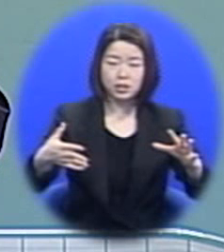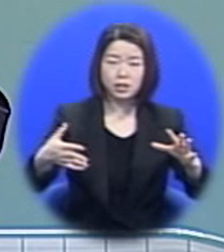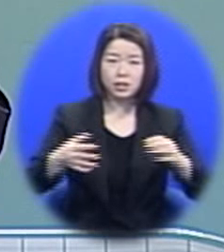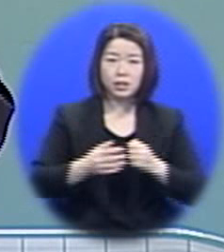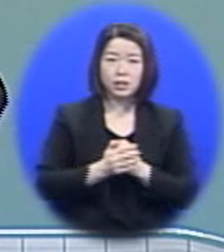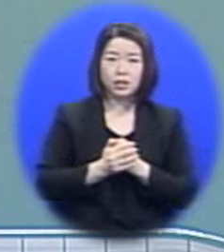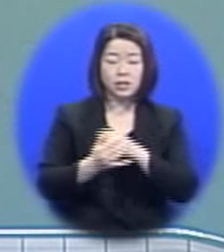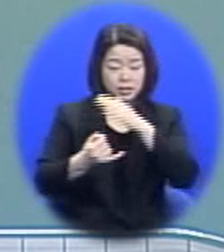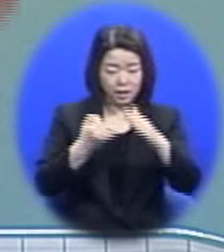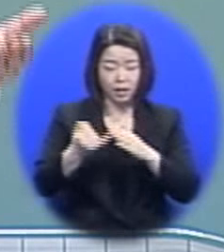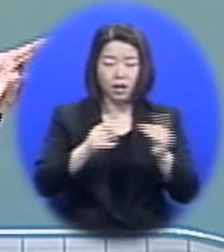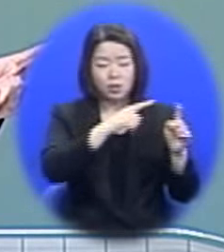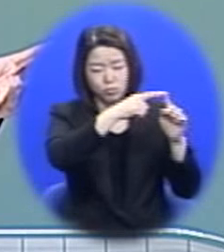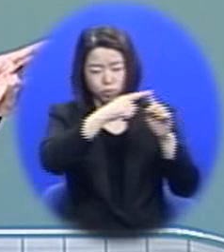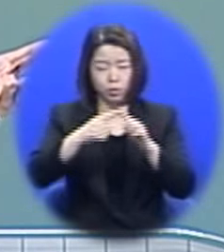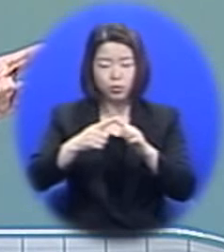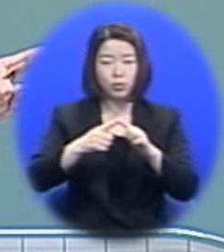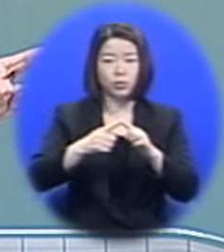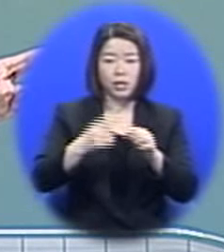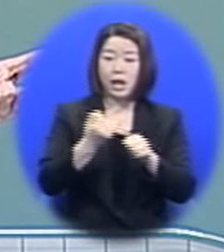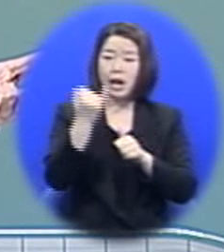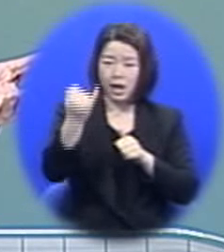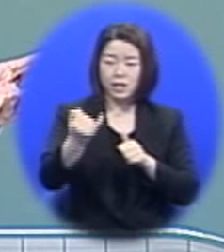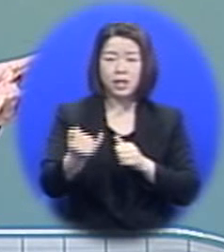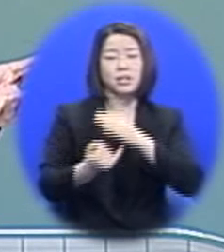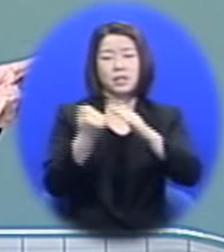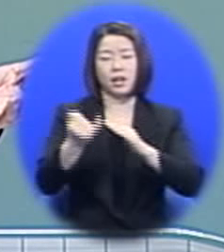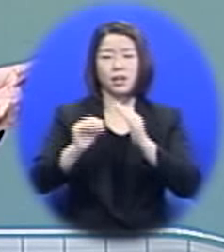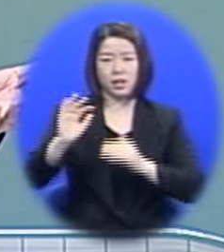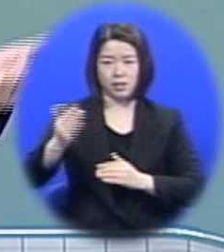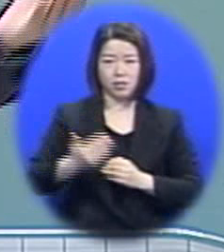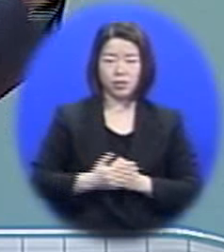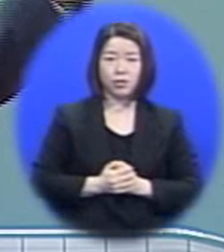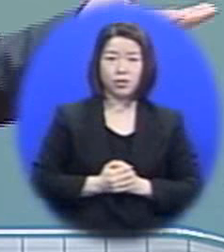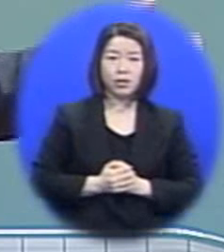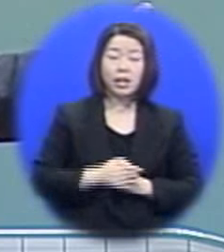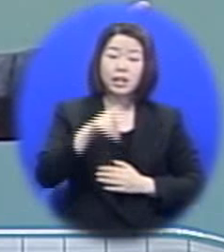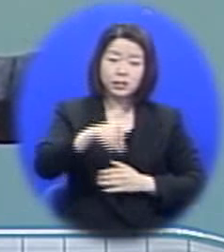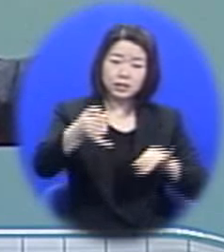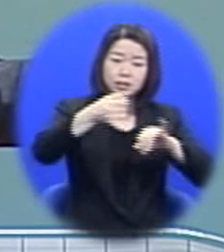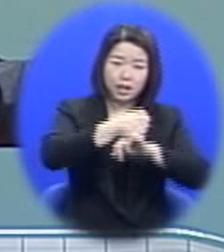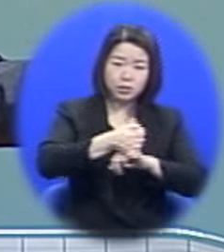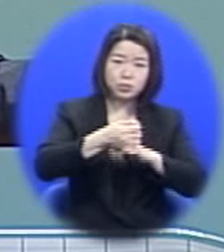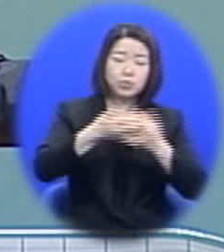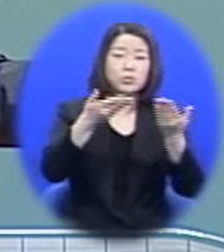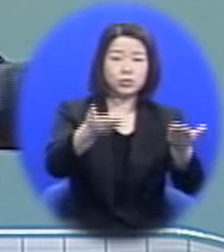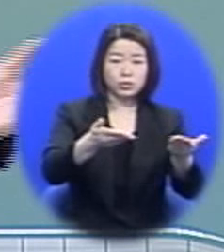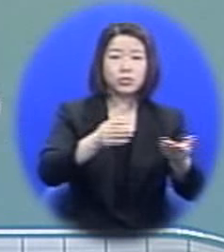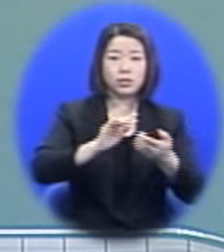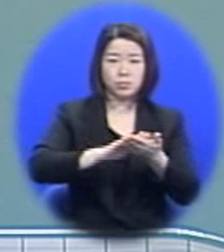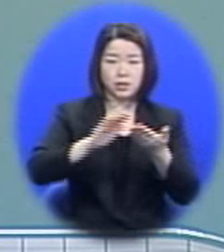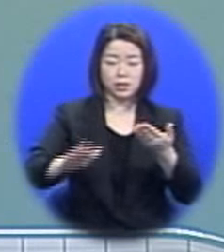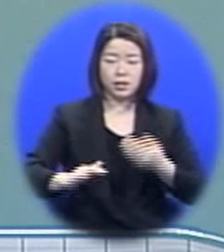하든지 무조건 아내를 사랑하는 거예요. 그 약속을 한